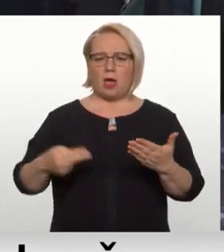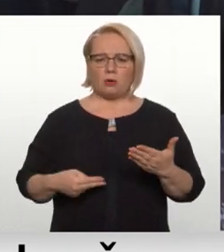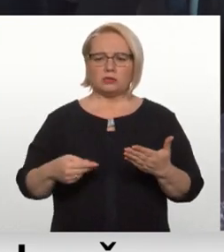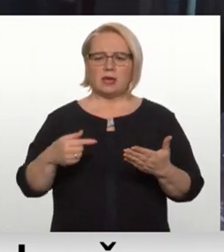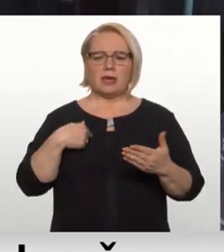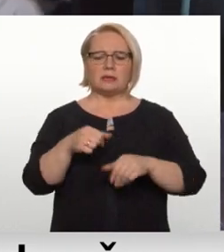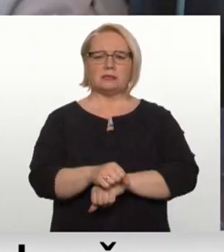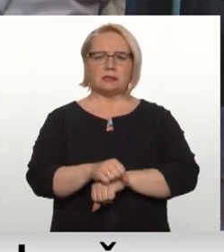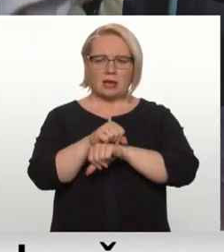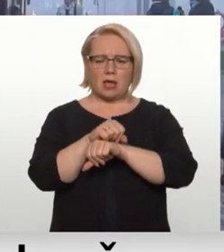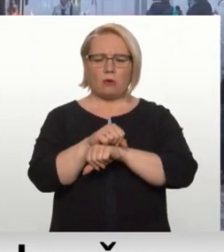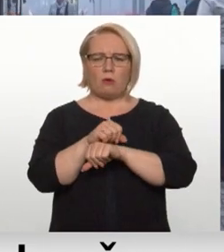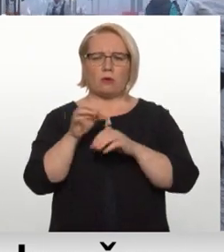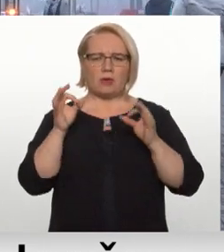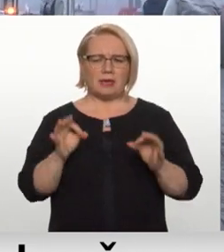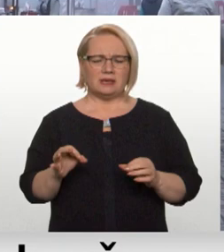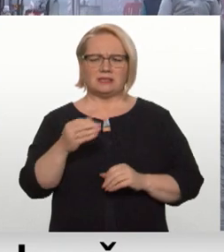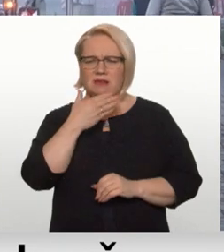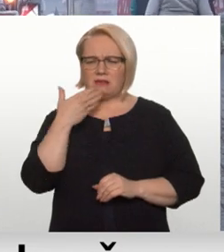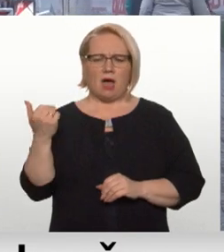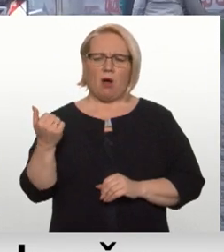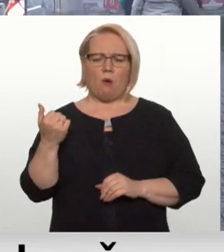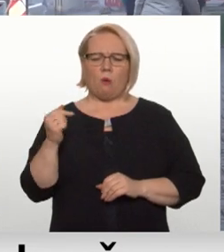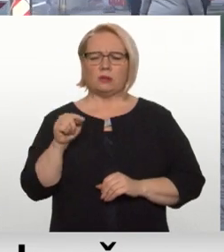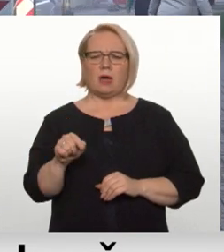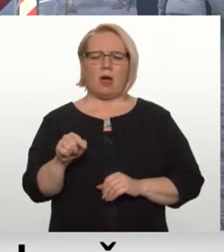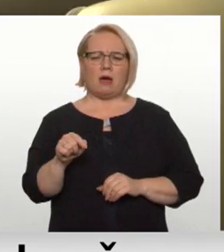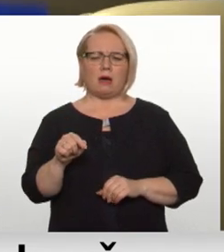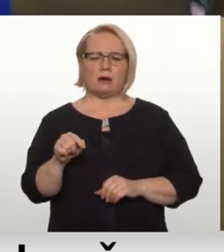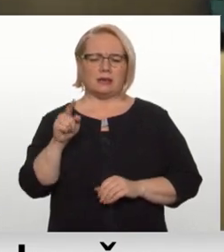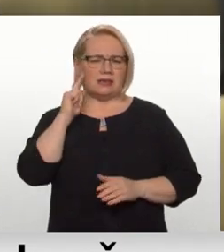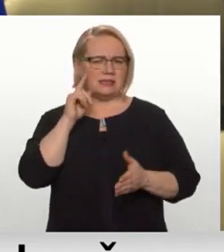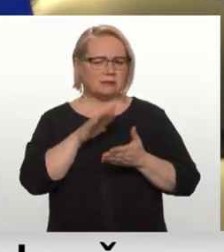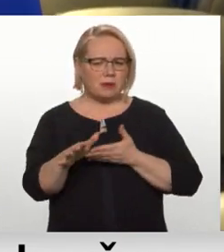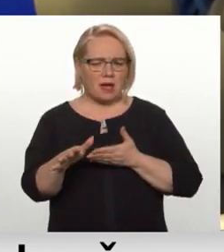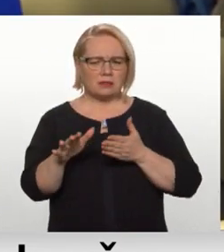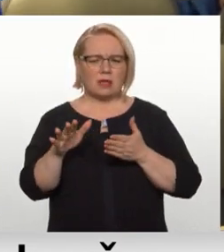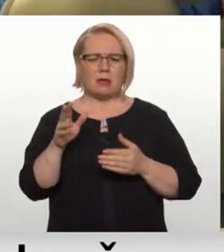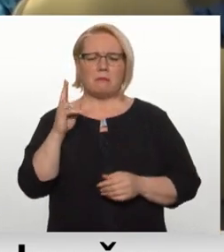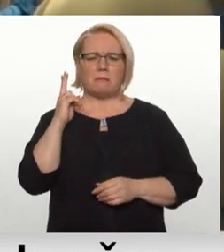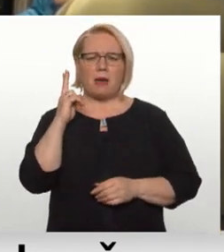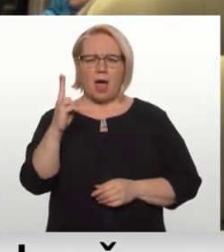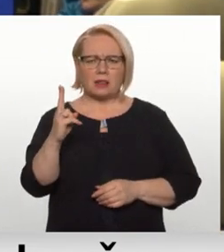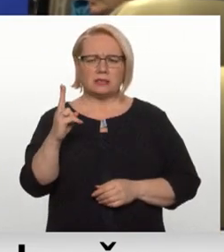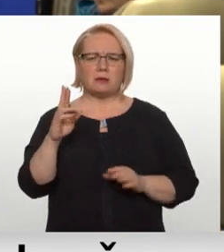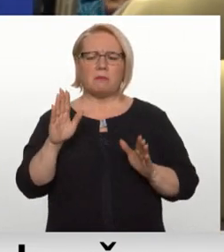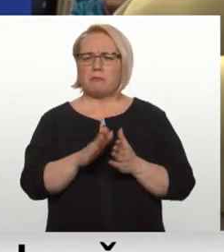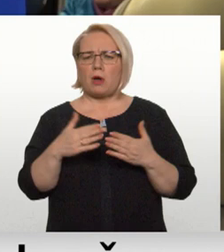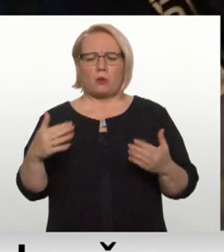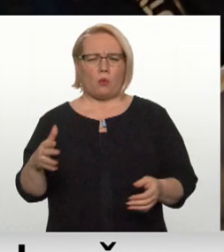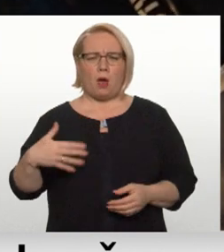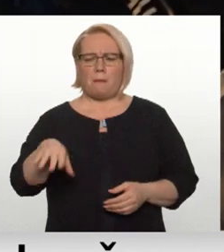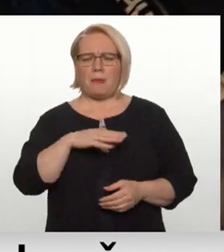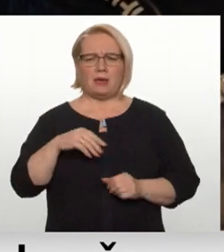streikoju, kad īsti nav tā sapratne, izpratne, pārliecība, par ko mēs